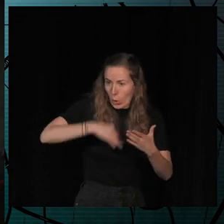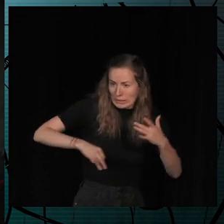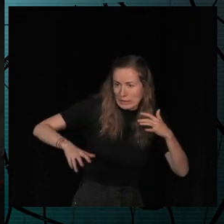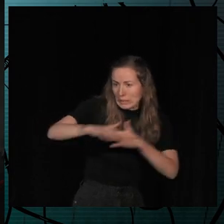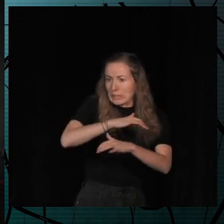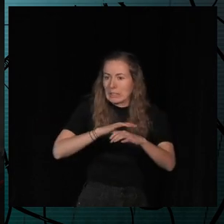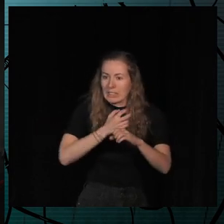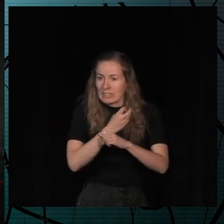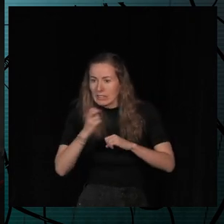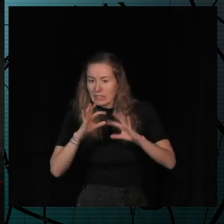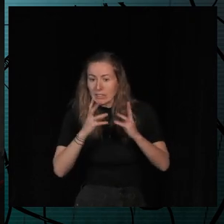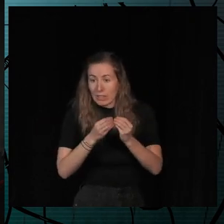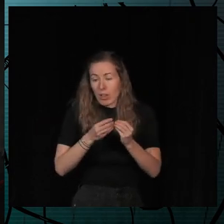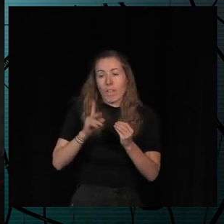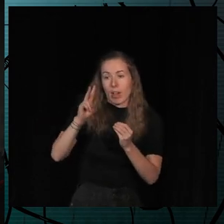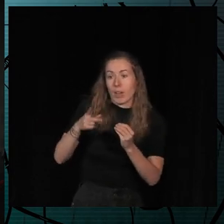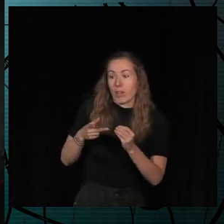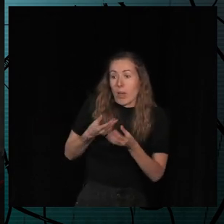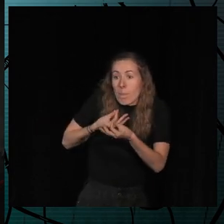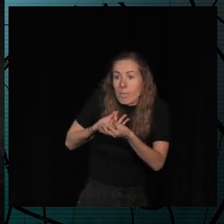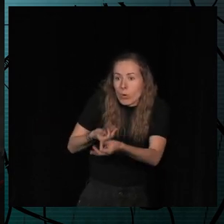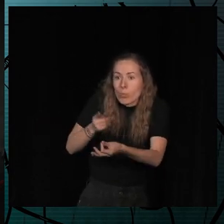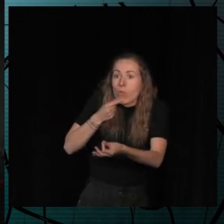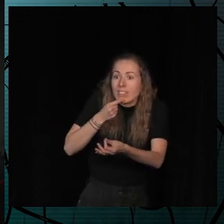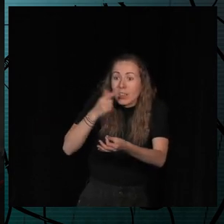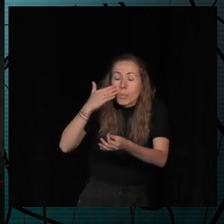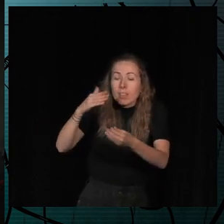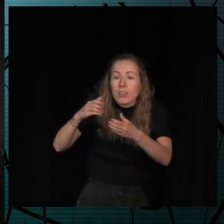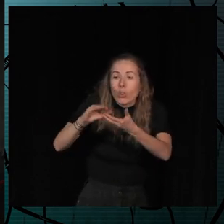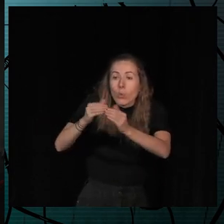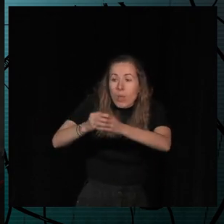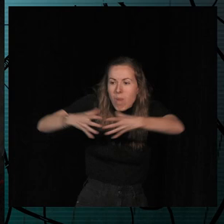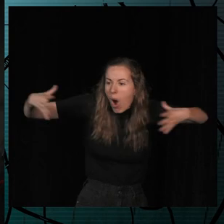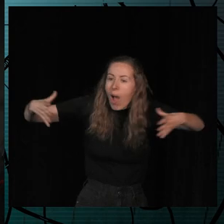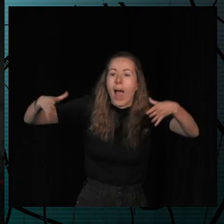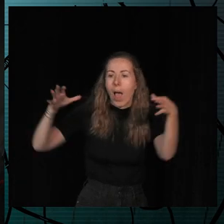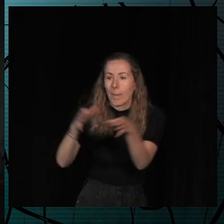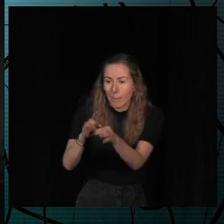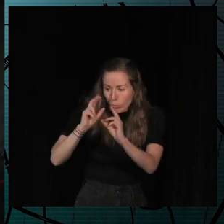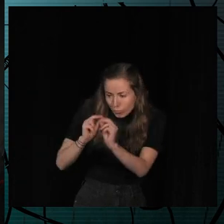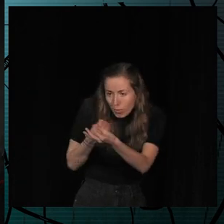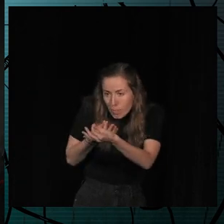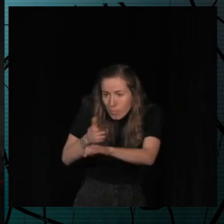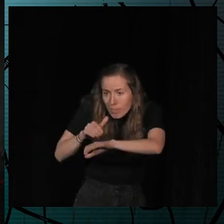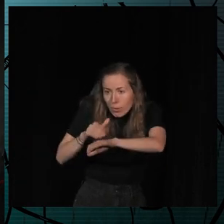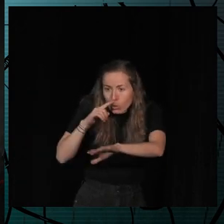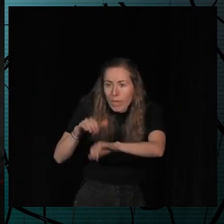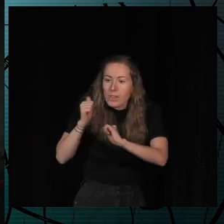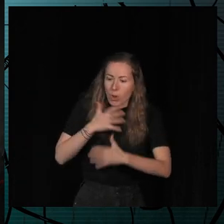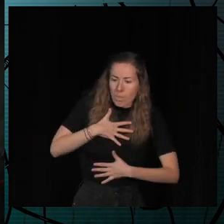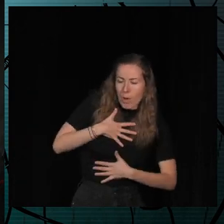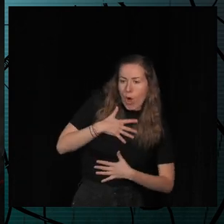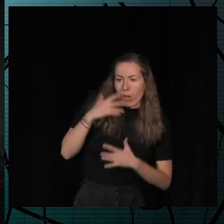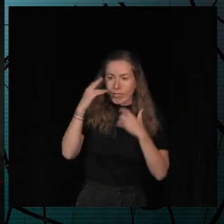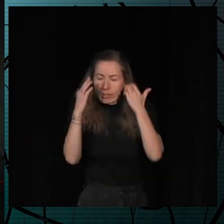était plus simple à faire auprès des petits groupes ça permet d'éliminer certaines peurs certaines appréhensions euh notamment dans